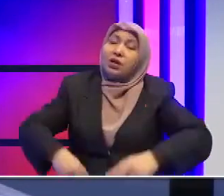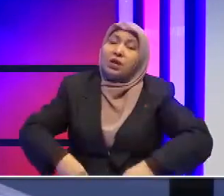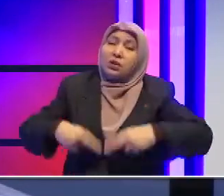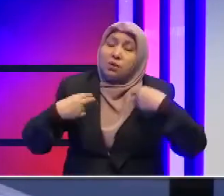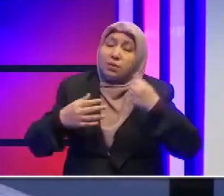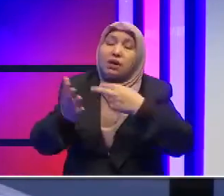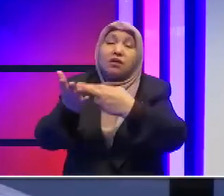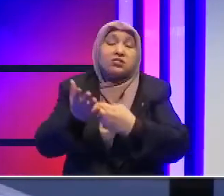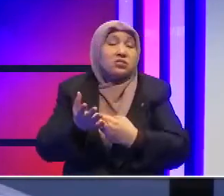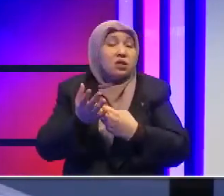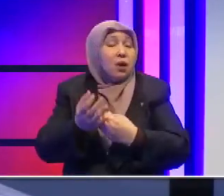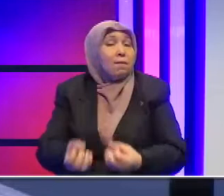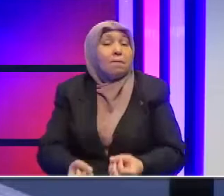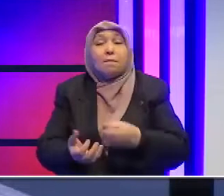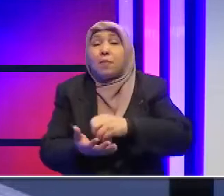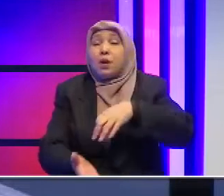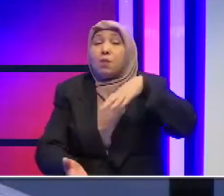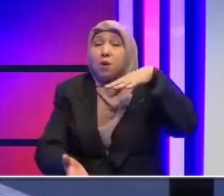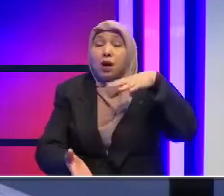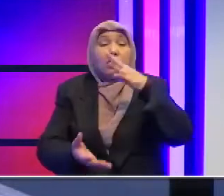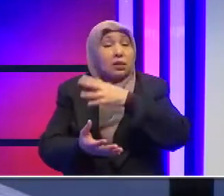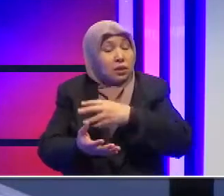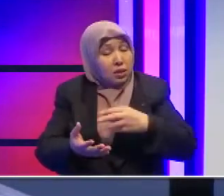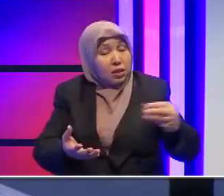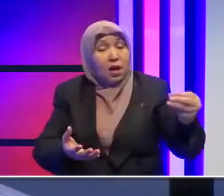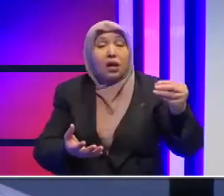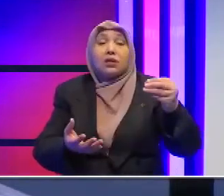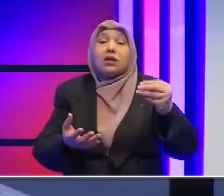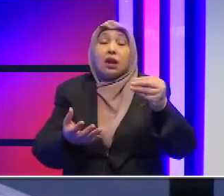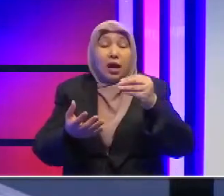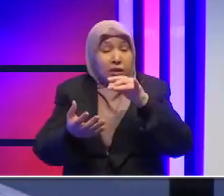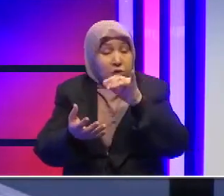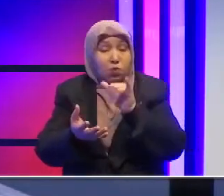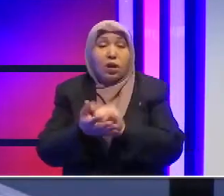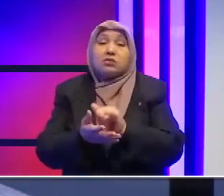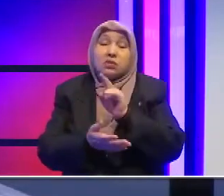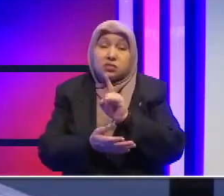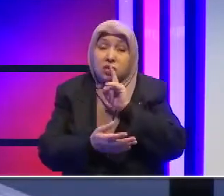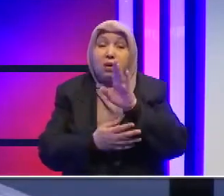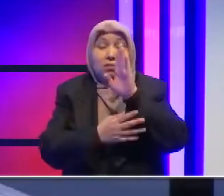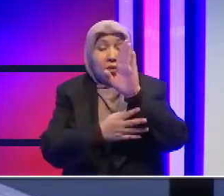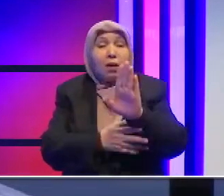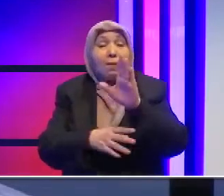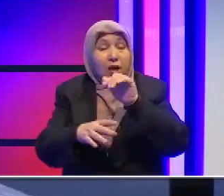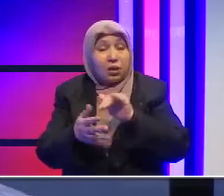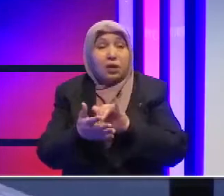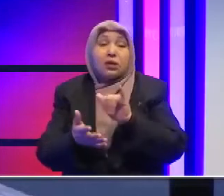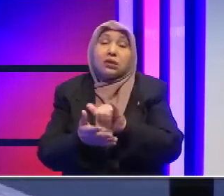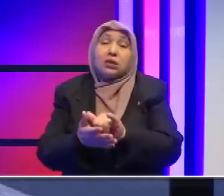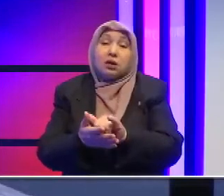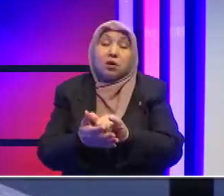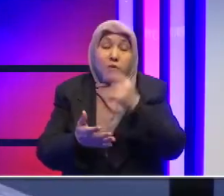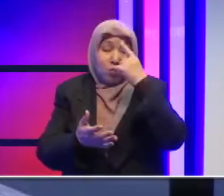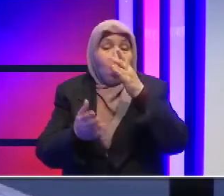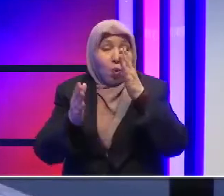juga rezeki yang murah dan sebagainya. وَمَنْ يَخْرُجْ مِنْ بَيْتِهِ مُهَاجِرًا إِلَى اللَّهِ وَرَسُولِهِ ثُمَّ يُدْرِكْهُ الْمَوْتُ